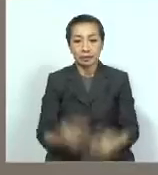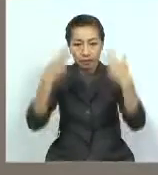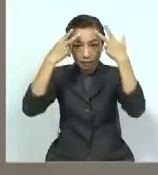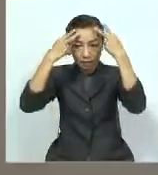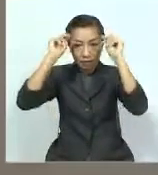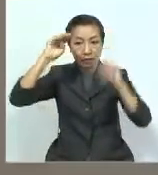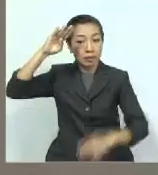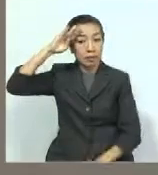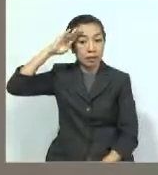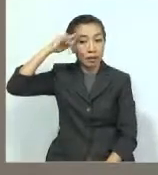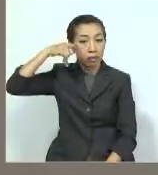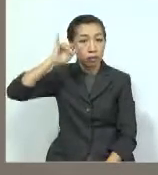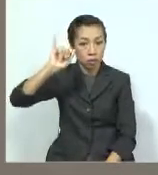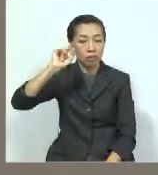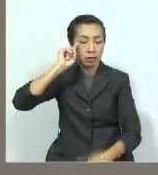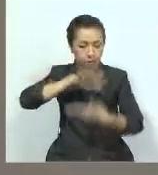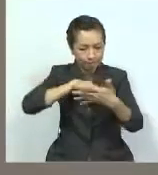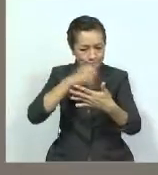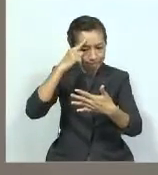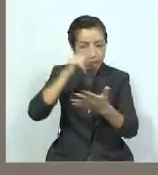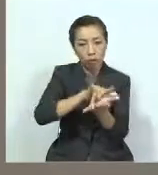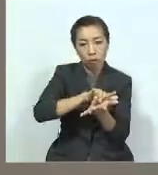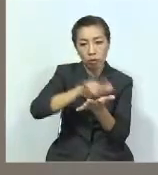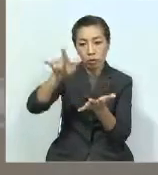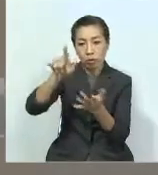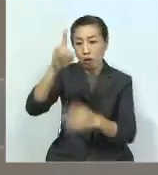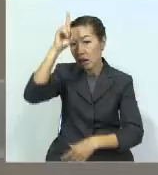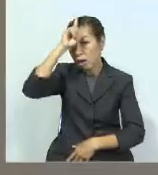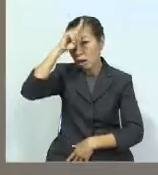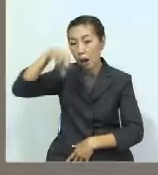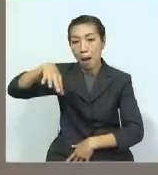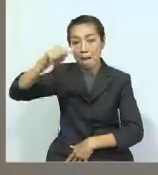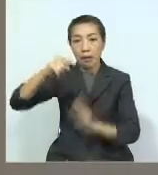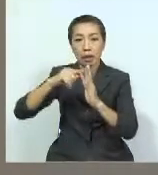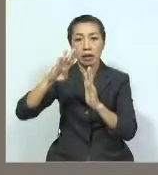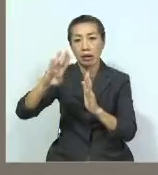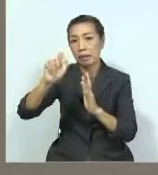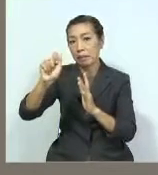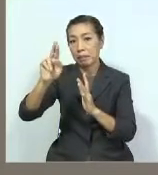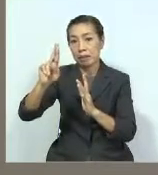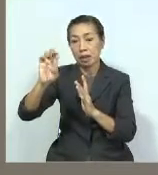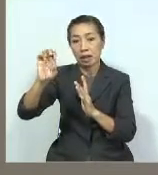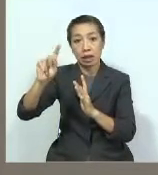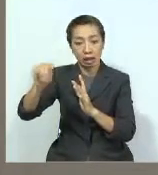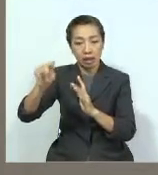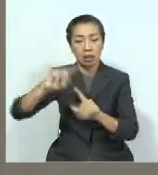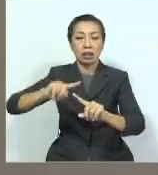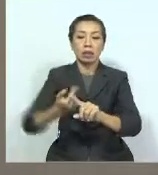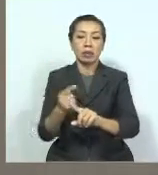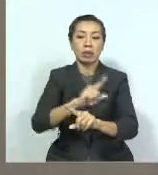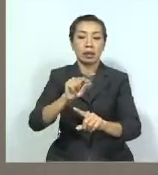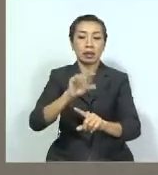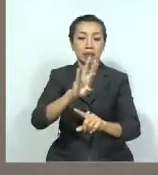จันทร์โอชานายกรัฐมนตรีมีกำหนดเดินทางเยือนกรุงเบอร์ลินสหพันธ์สาธารณรัฐเยอรมนีระหว่างวันที่27